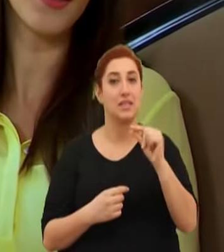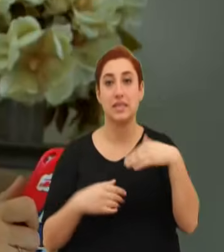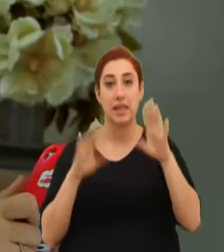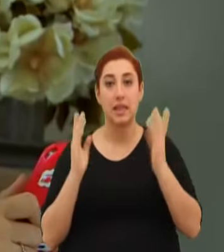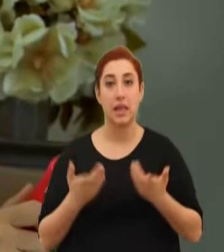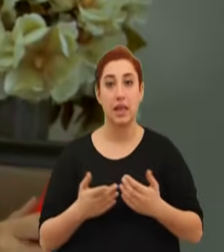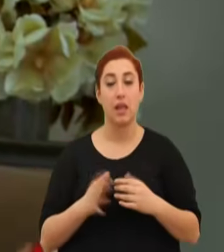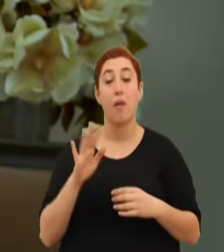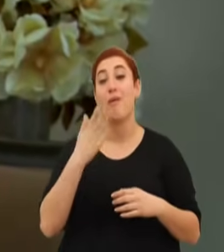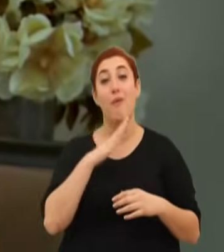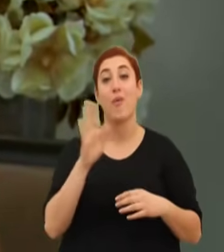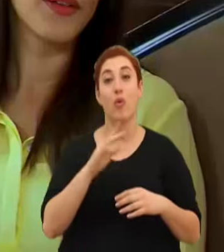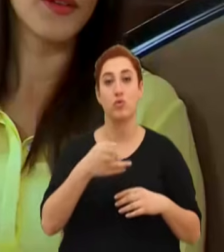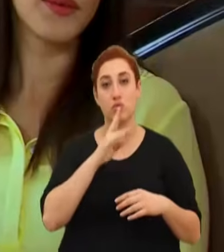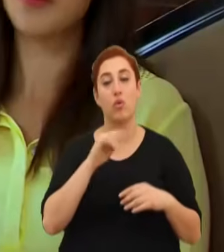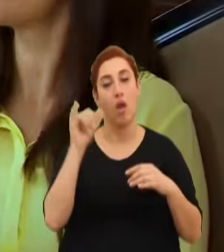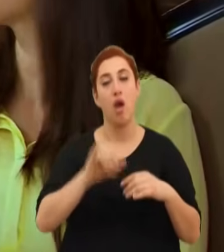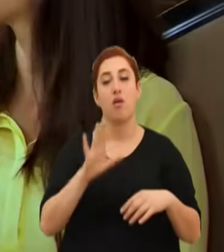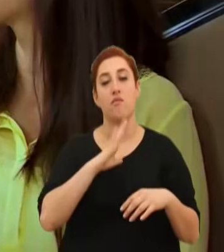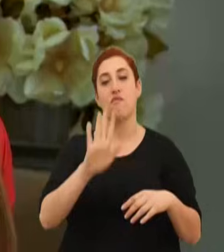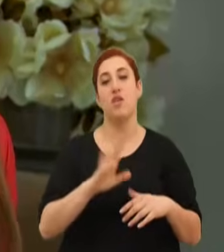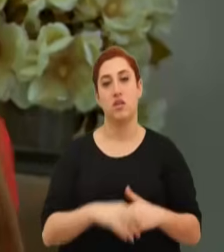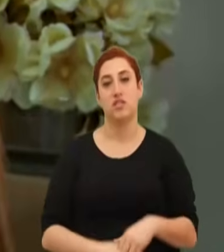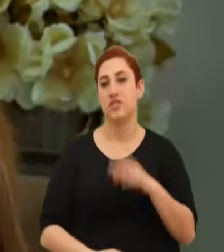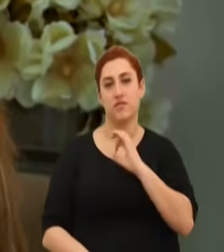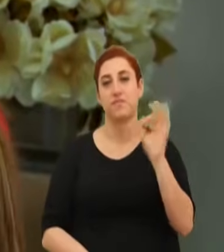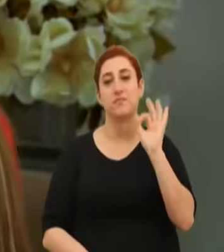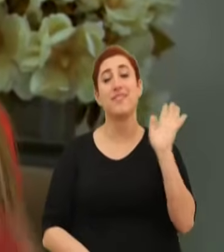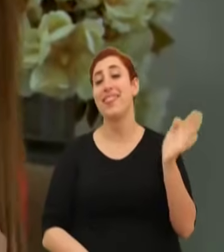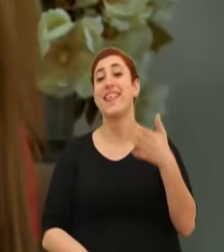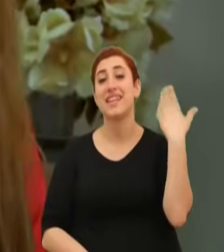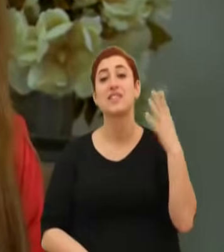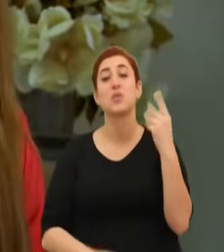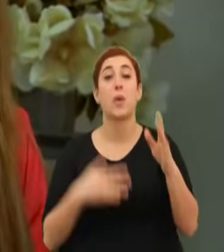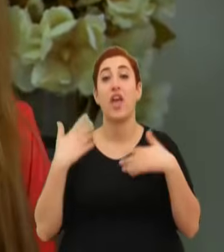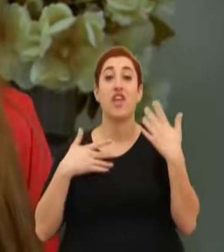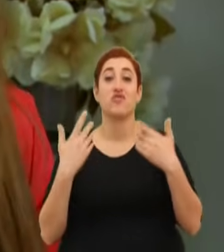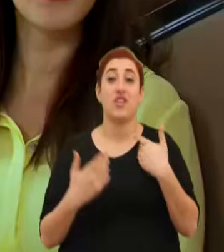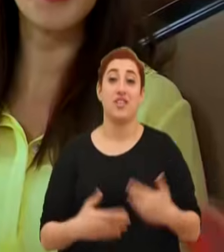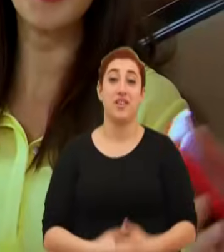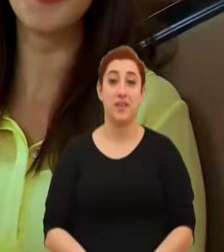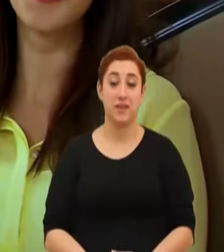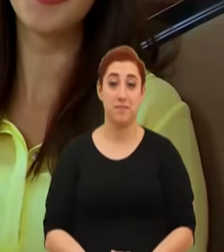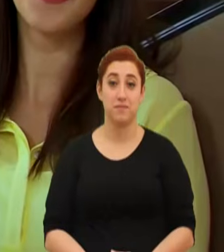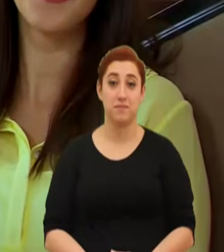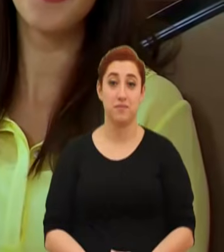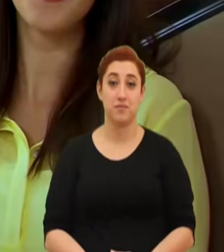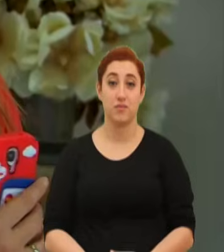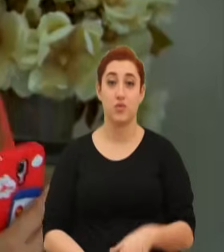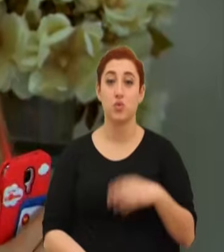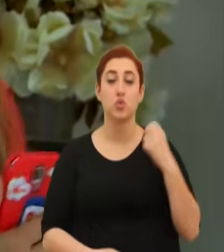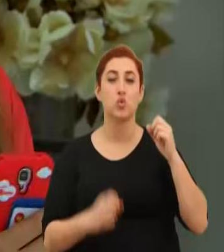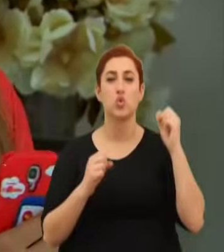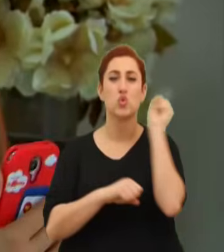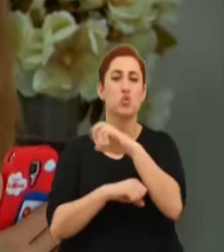hani. Ama yo sonuna kadar hak etti yani. Hiç. Ay neyse çok heyecanlıyım. Düşmanlarım